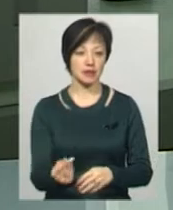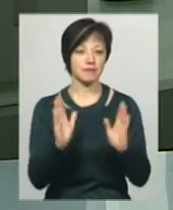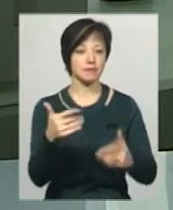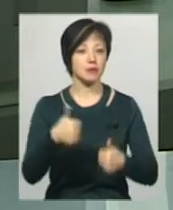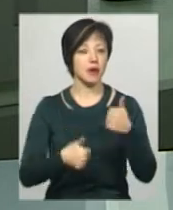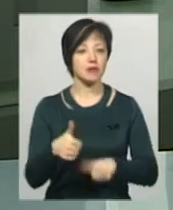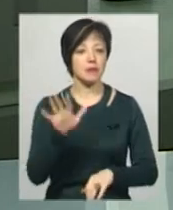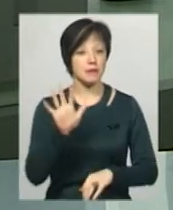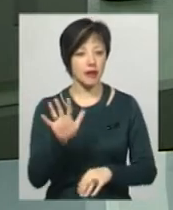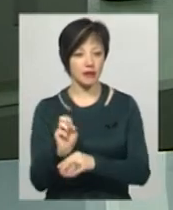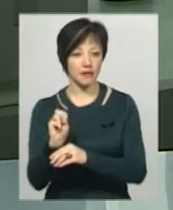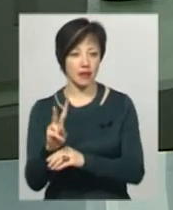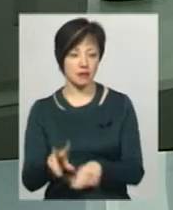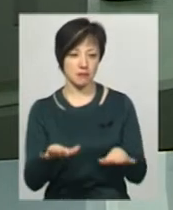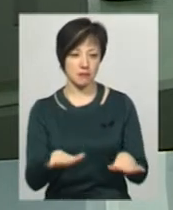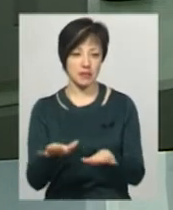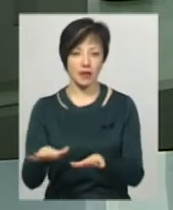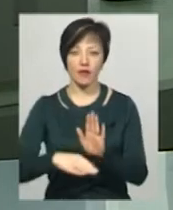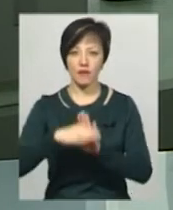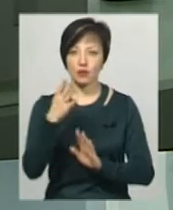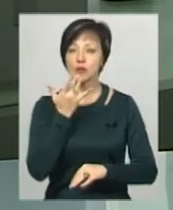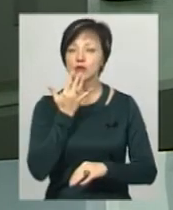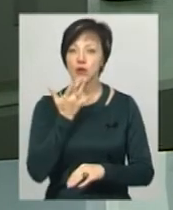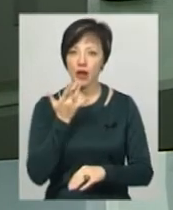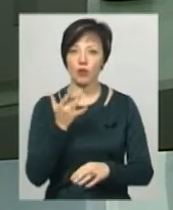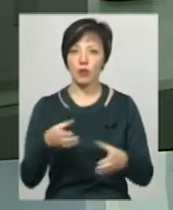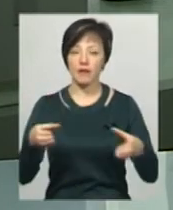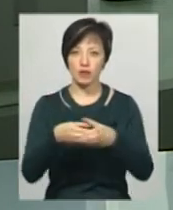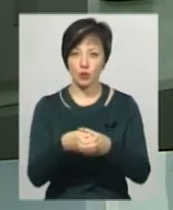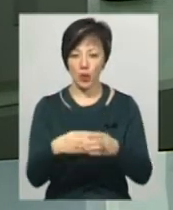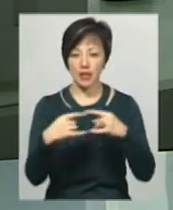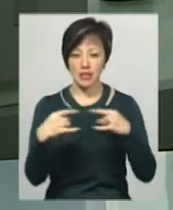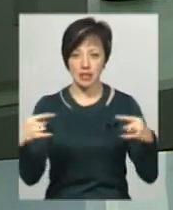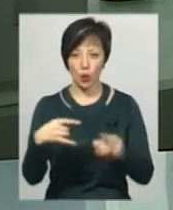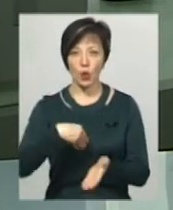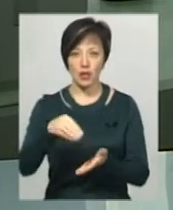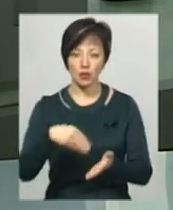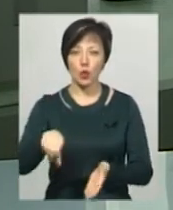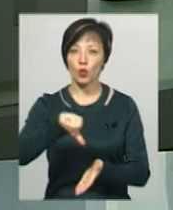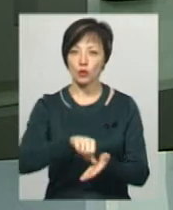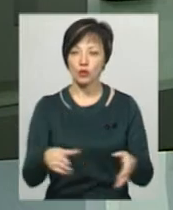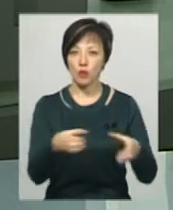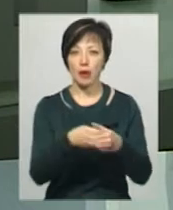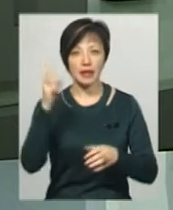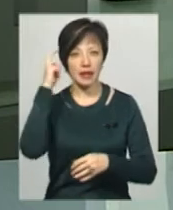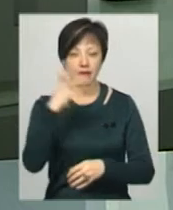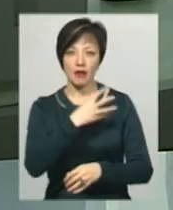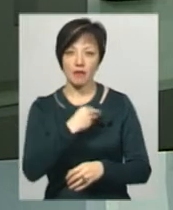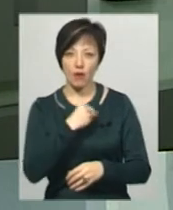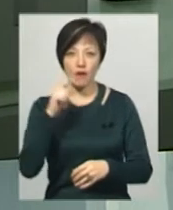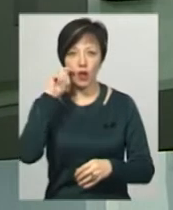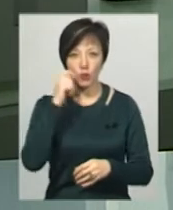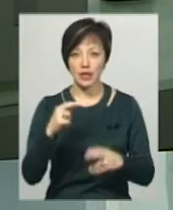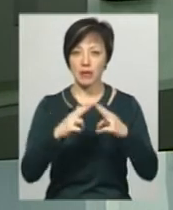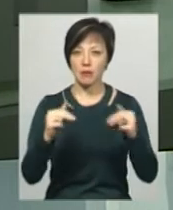змагатимуться за 5-12 місця в найвищому національному дивізіоні настільного тенісу. Участь беруть команди Києва, Львова,